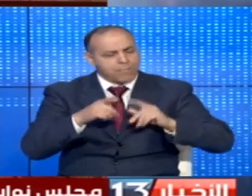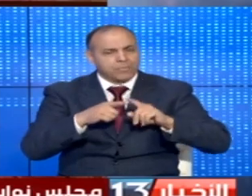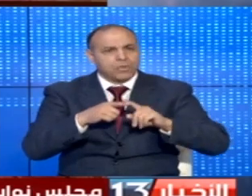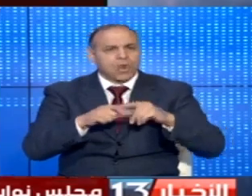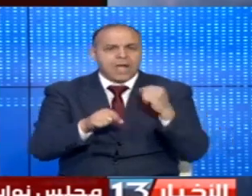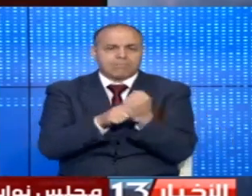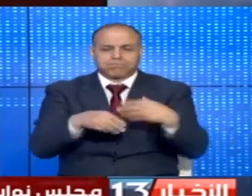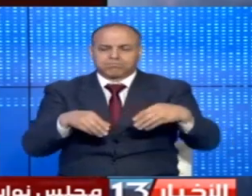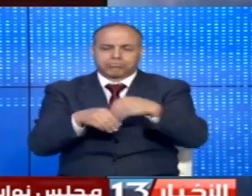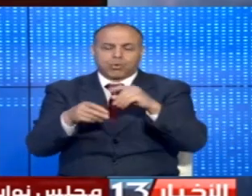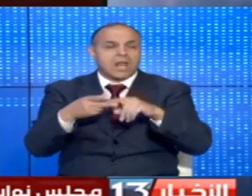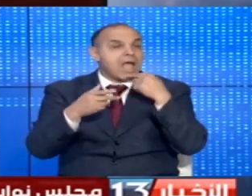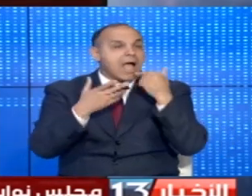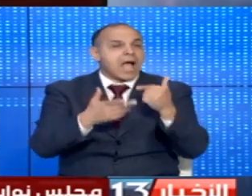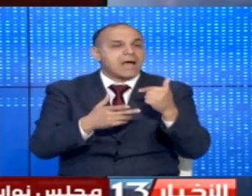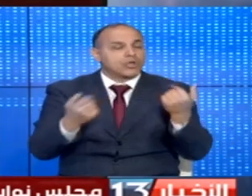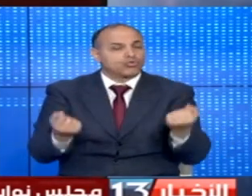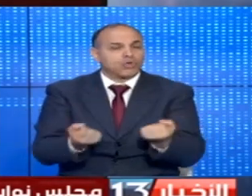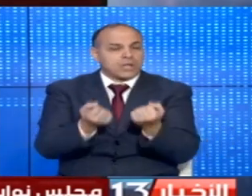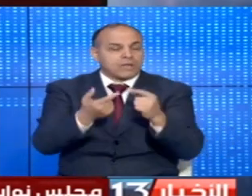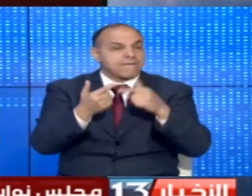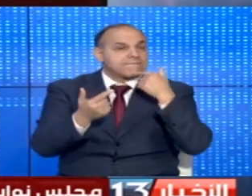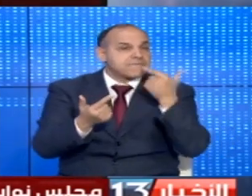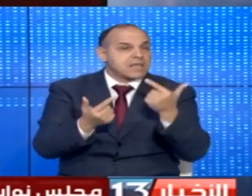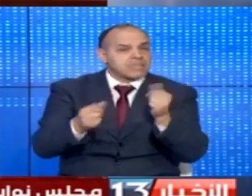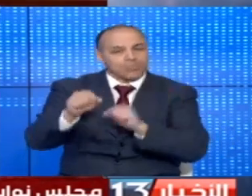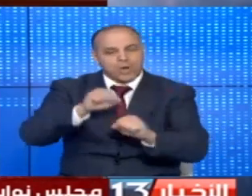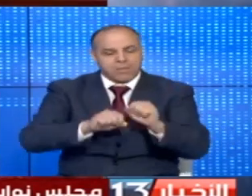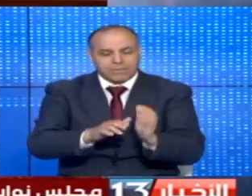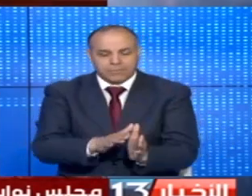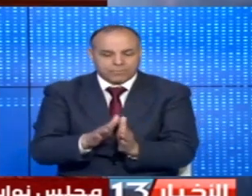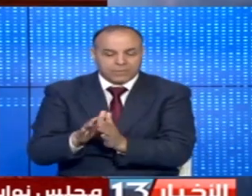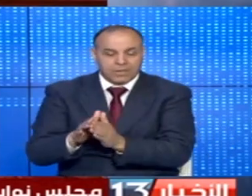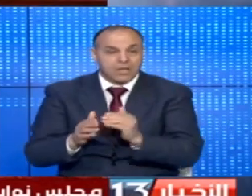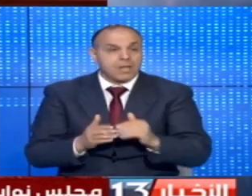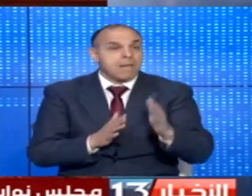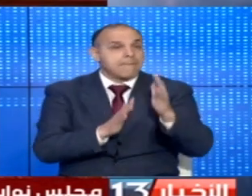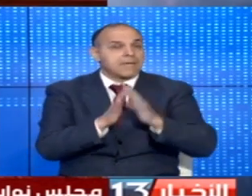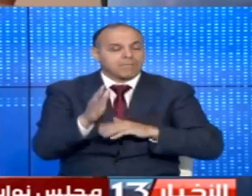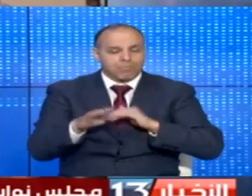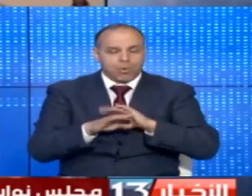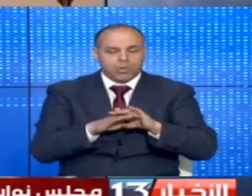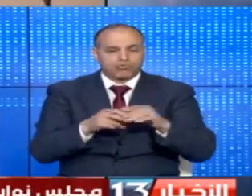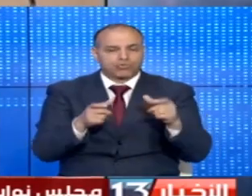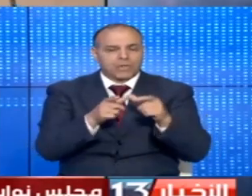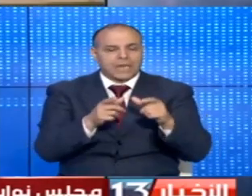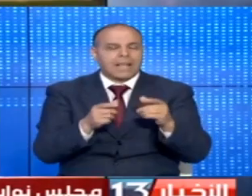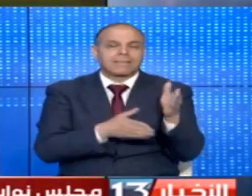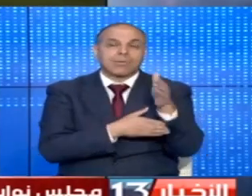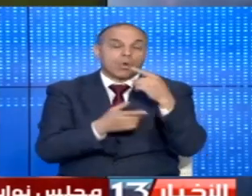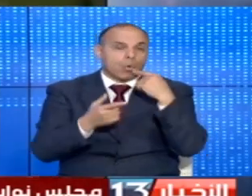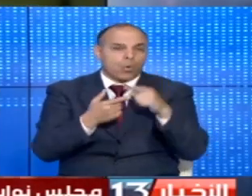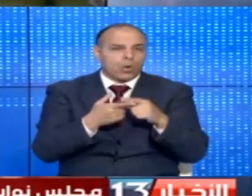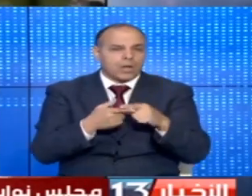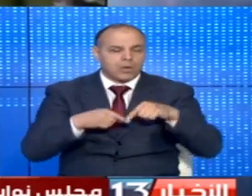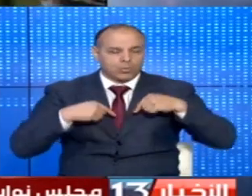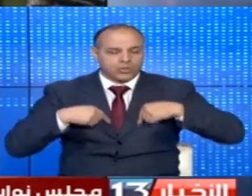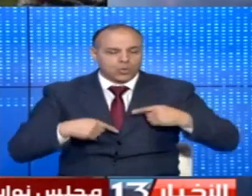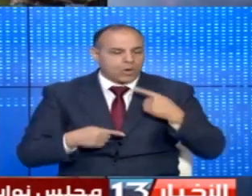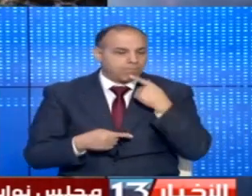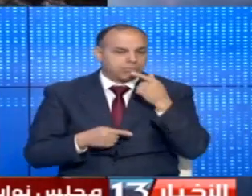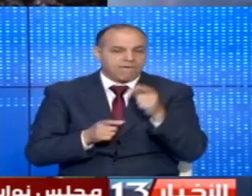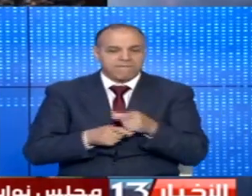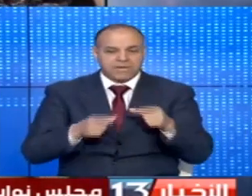ادماج ها ضمن الانشطه المنظمه وفيما يتعلق بالمؤسسات العموميه اهلا الحبيبه ان